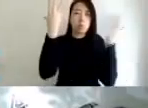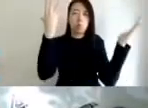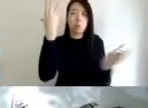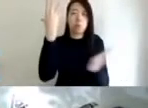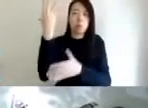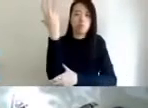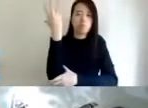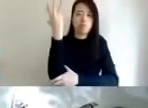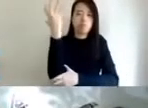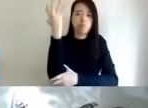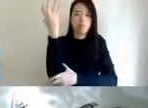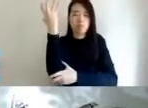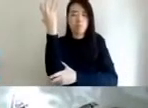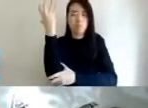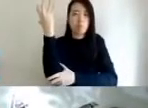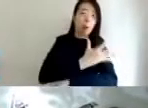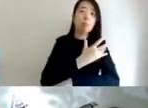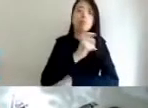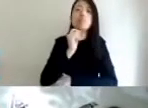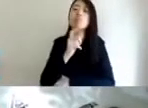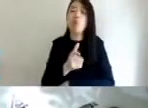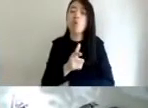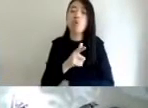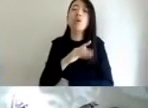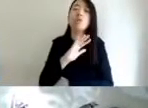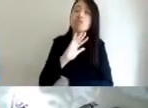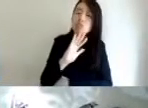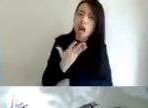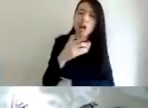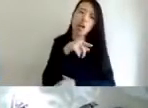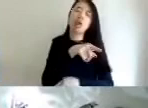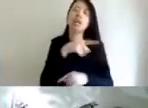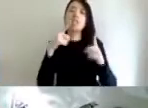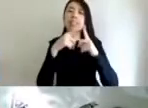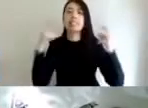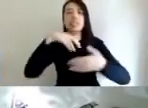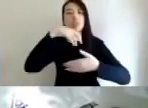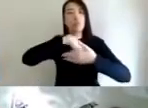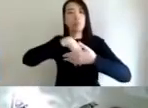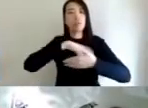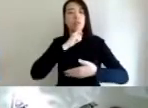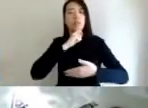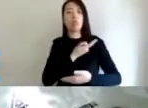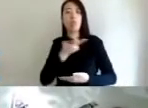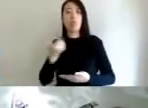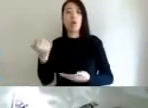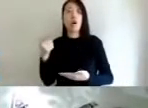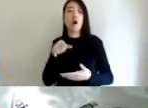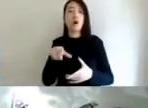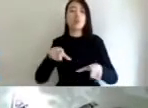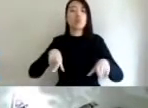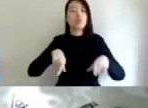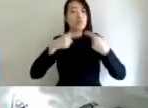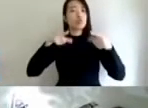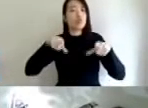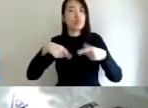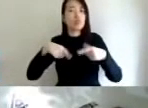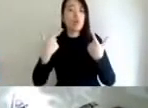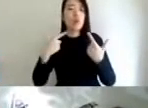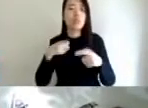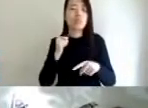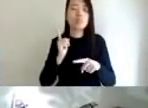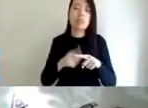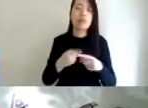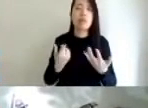啊或者吹断。但系亦都基于喺市区里面咧，好多树其实佢一路都唔系好健